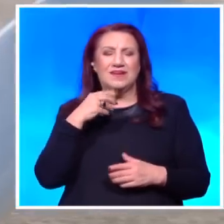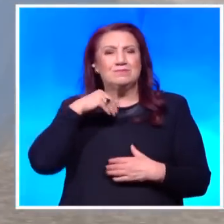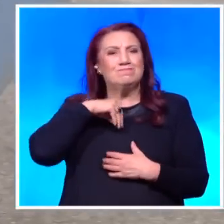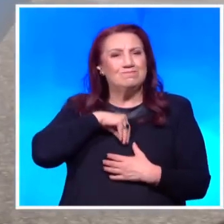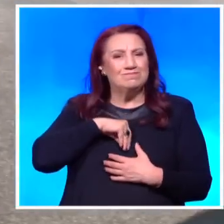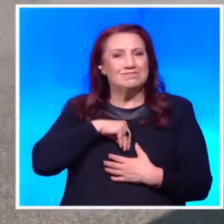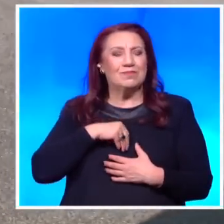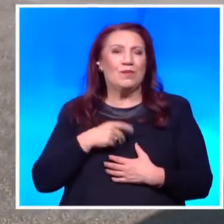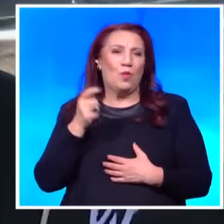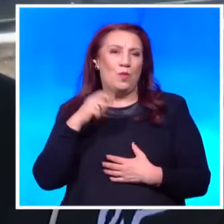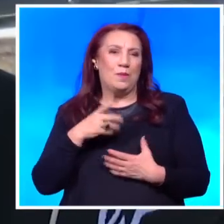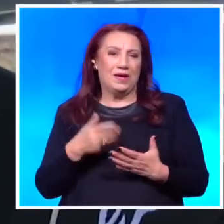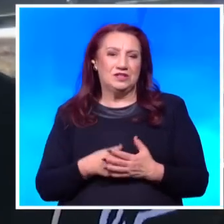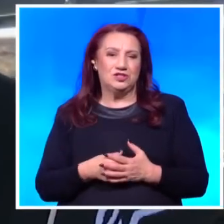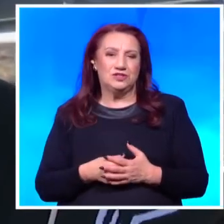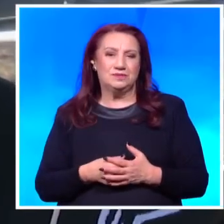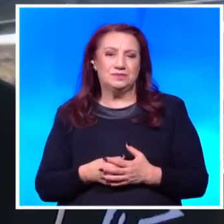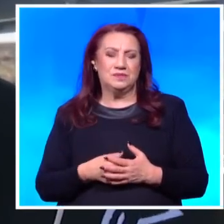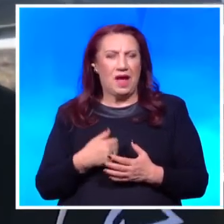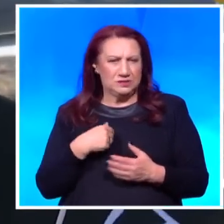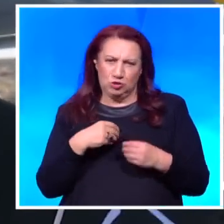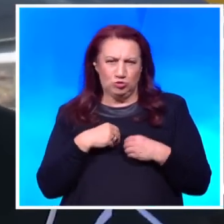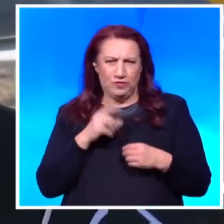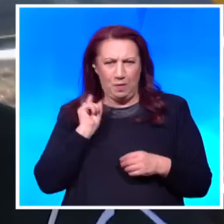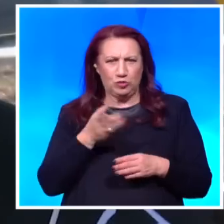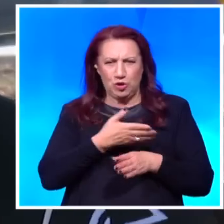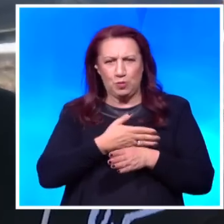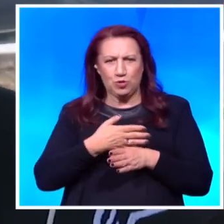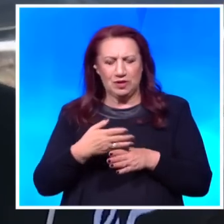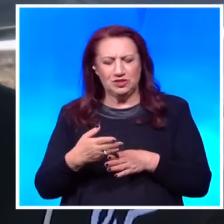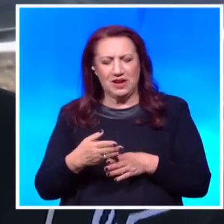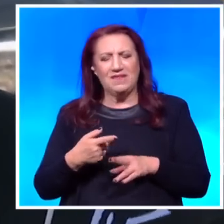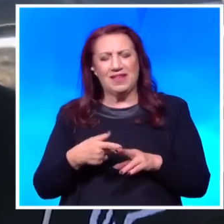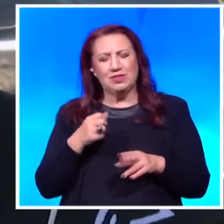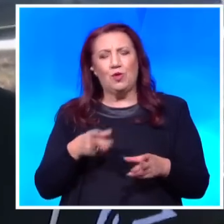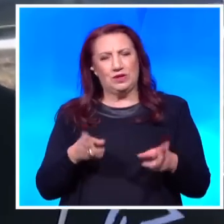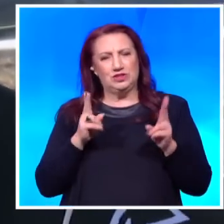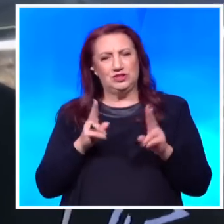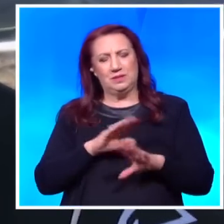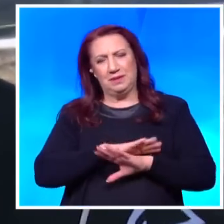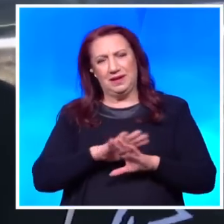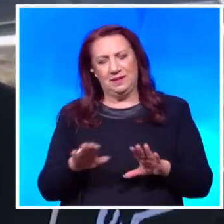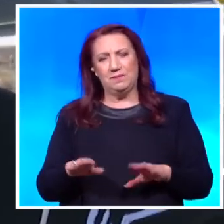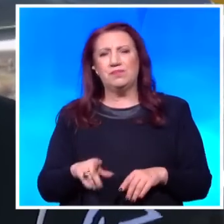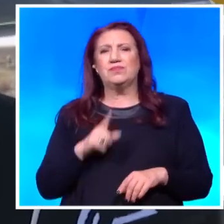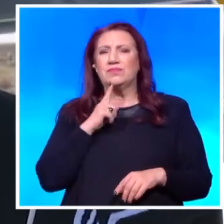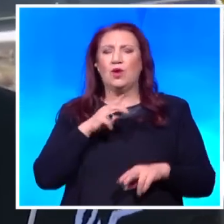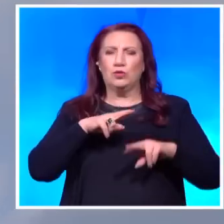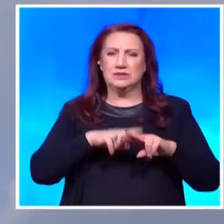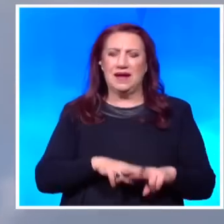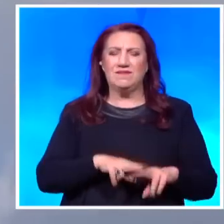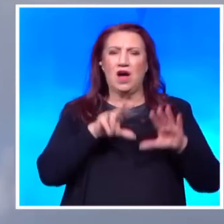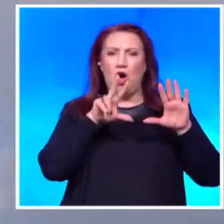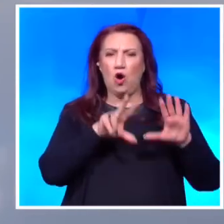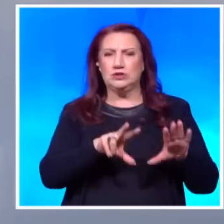заложено. Отлично, между другото, се чувствах, можех да продължа още, но с екипа решихме да направим толкова и да запомним това число,